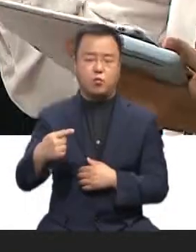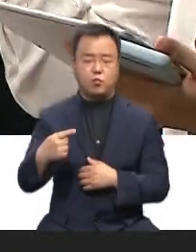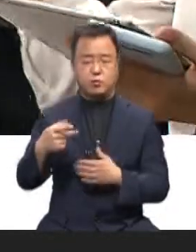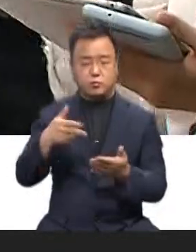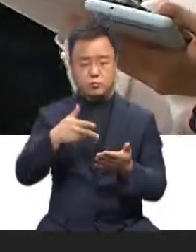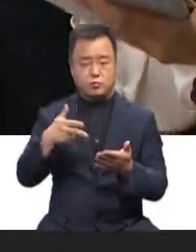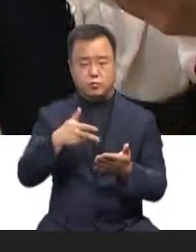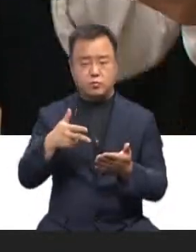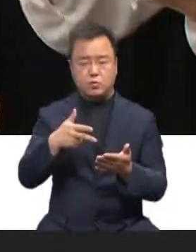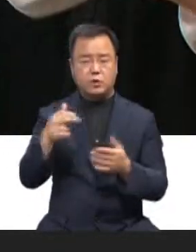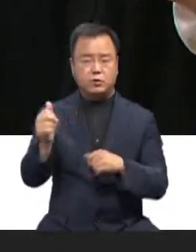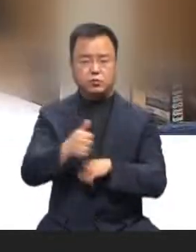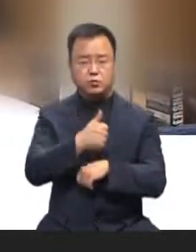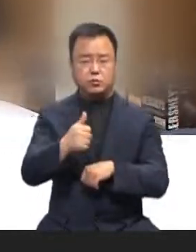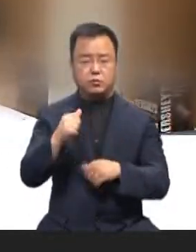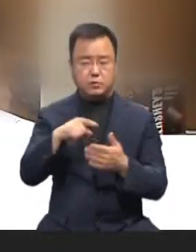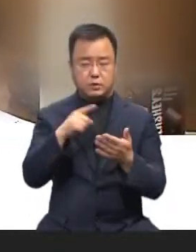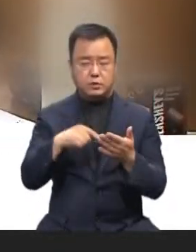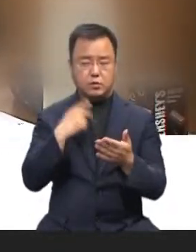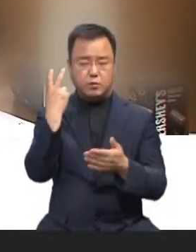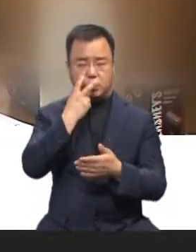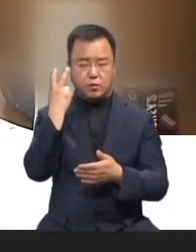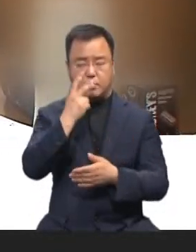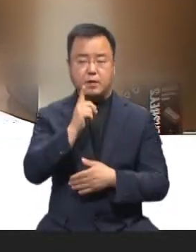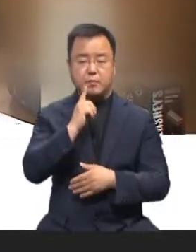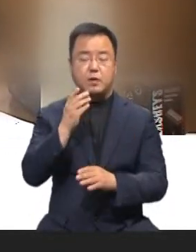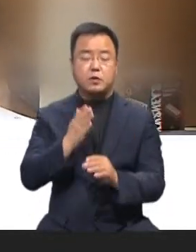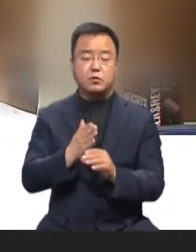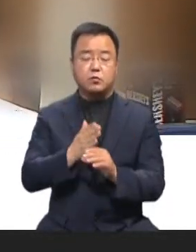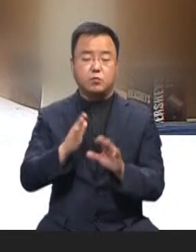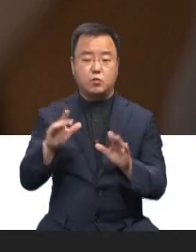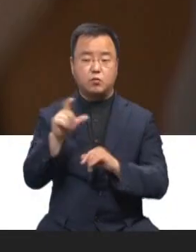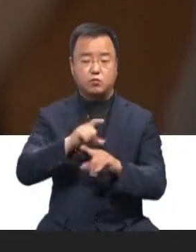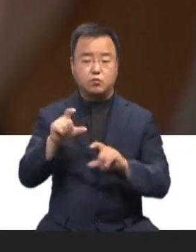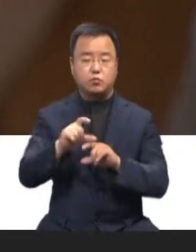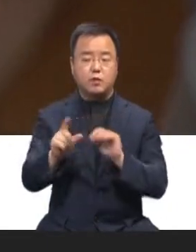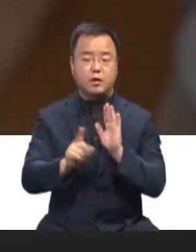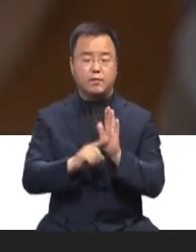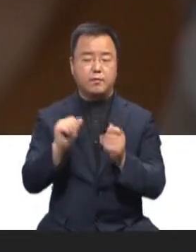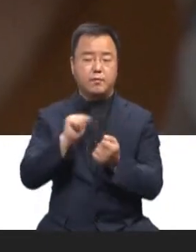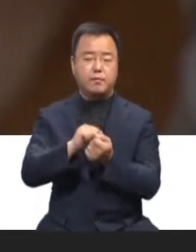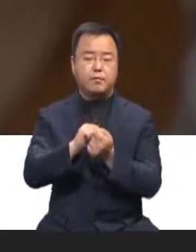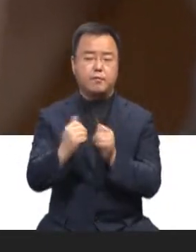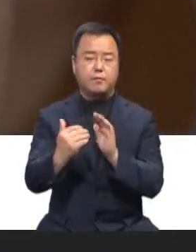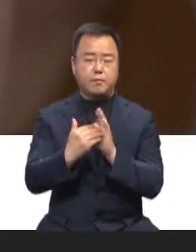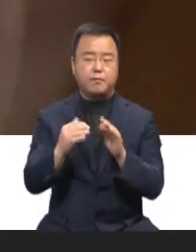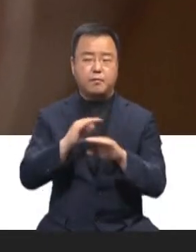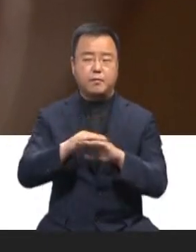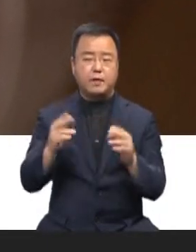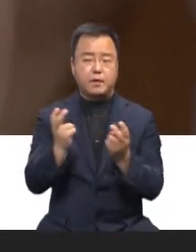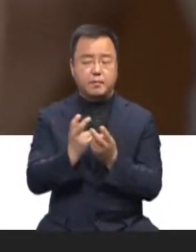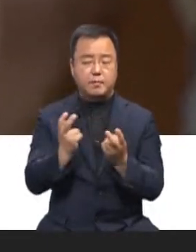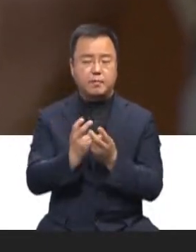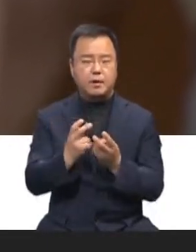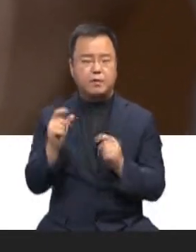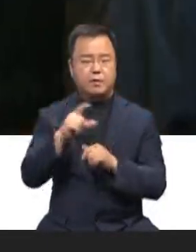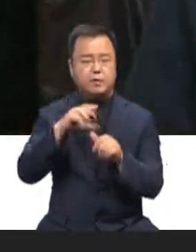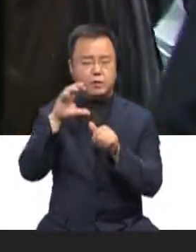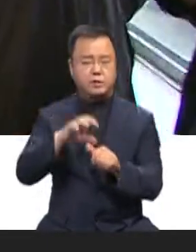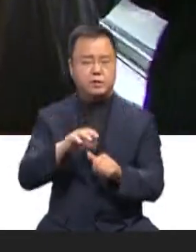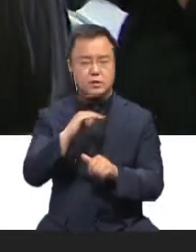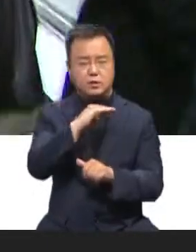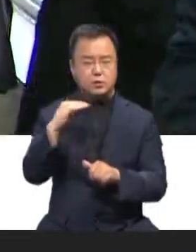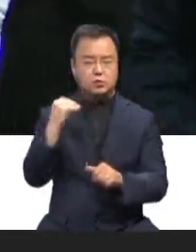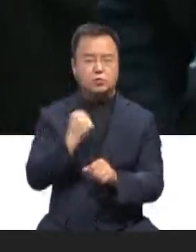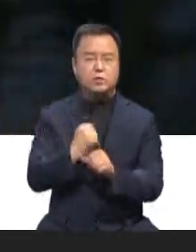도입을 검토하고 있습니다 이 오늘 추가된 방역대책 은 학원법 자체를 개정해서 제재할 근거를 마련하겠다는